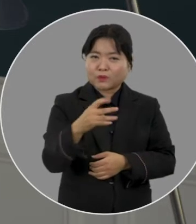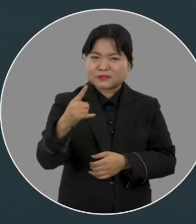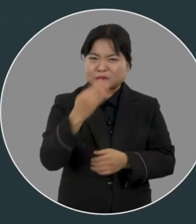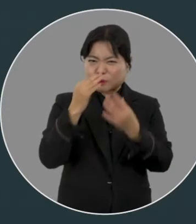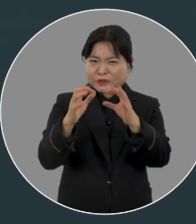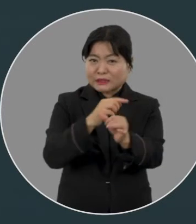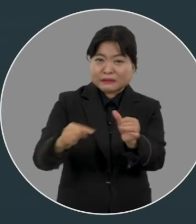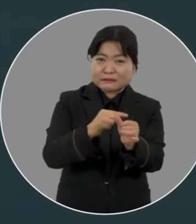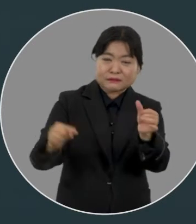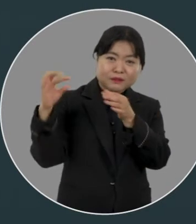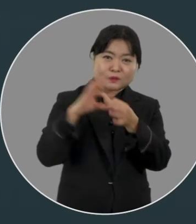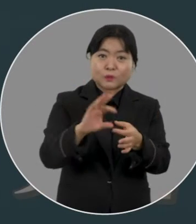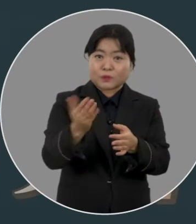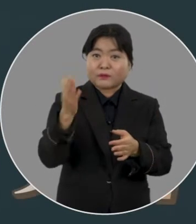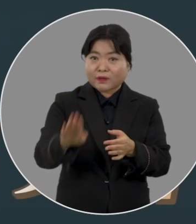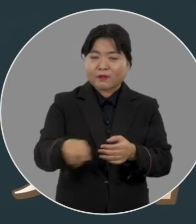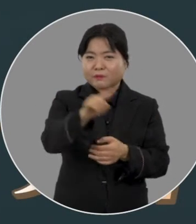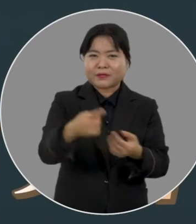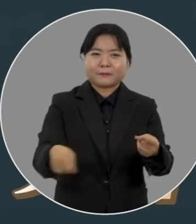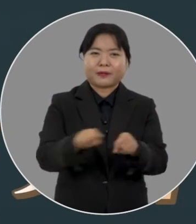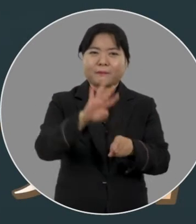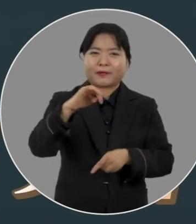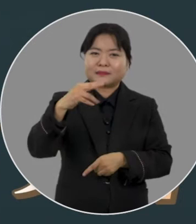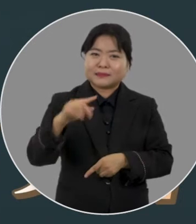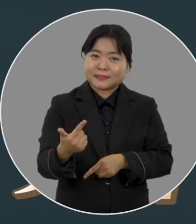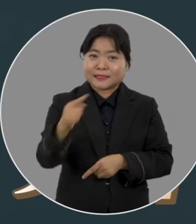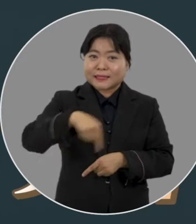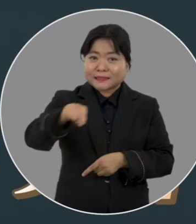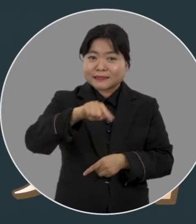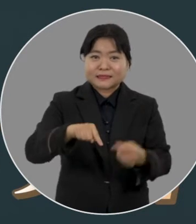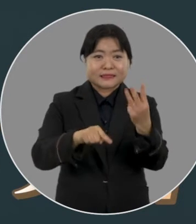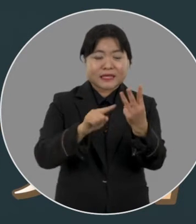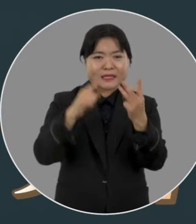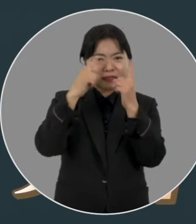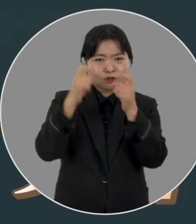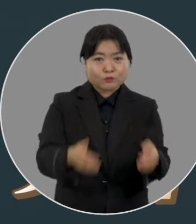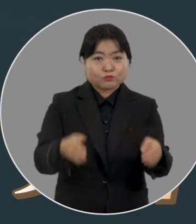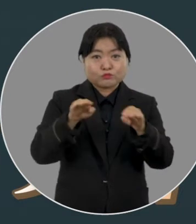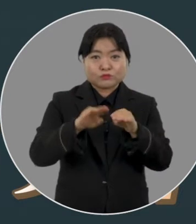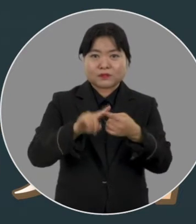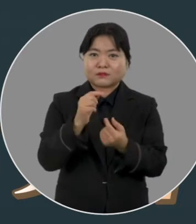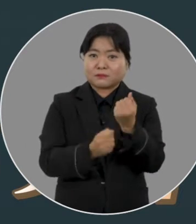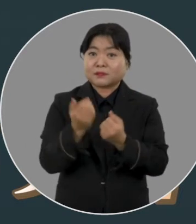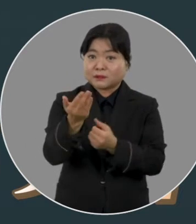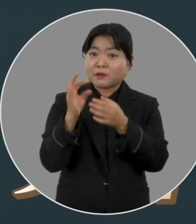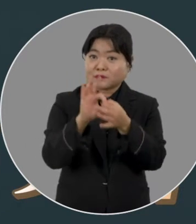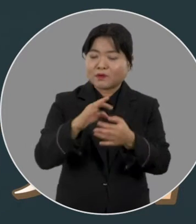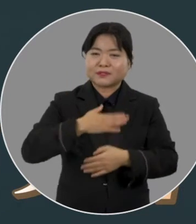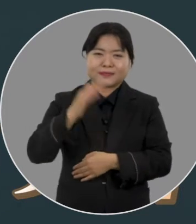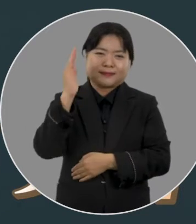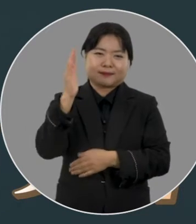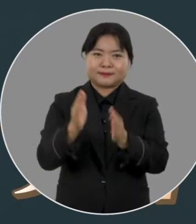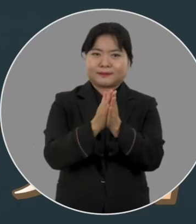됐는데 여러분들과 함께 베를린에 있는 세 개의 기념물을 말씀을 드리면서 제 얘기를